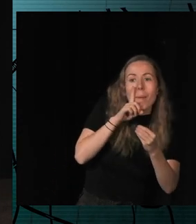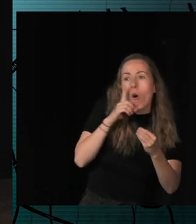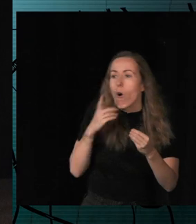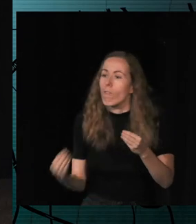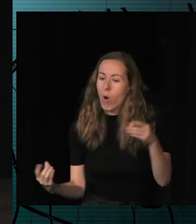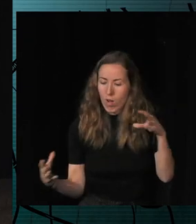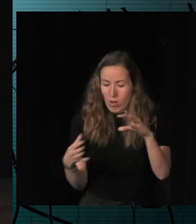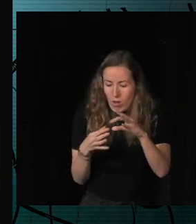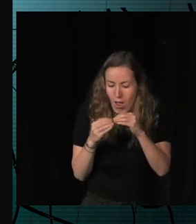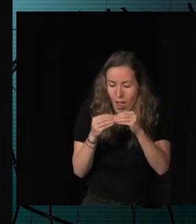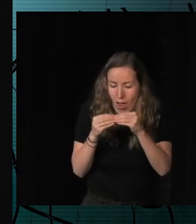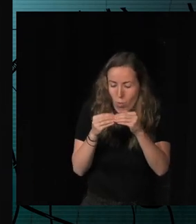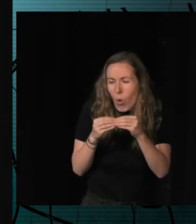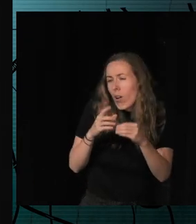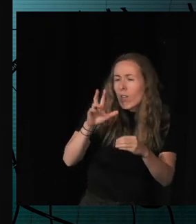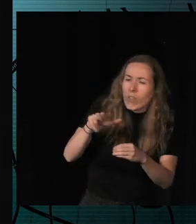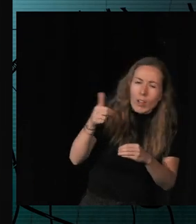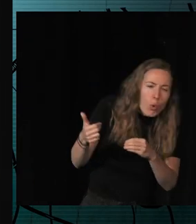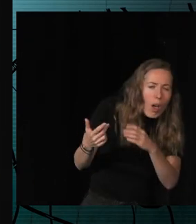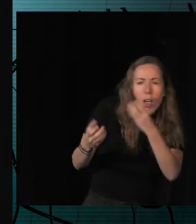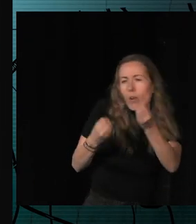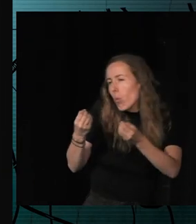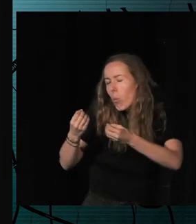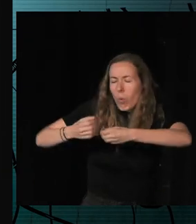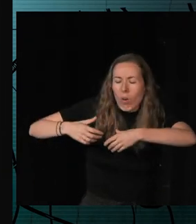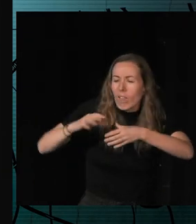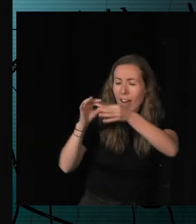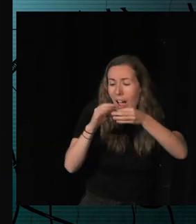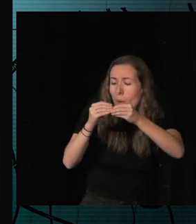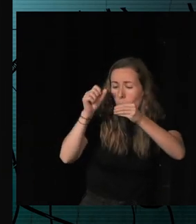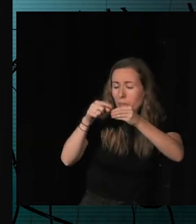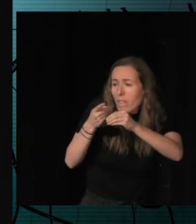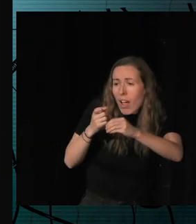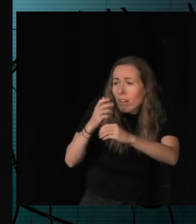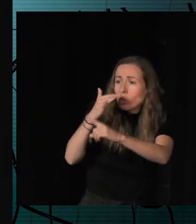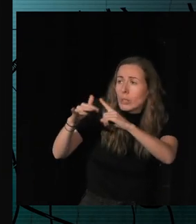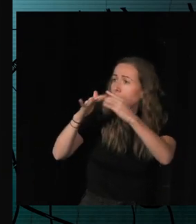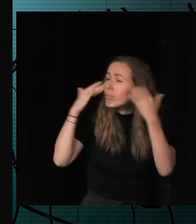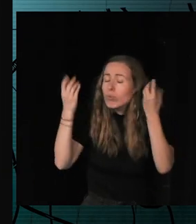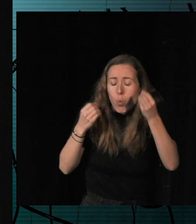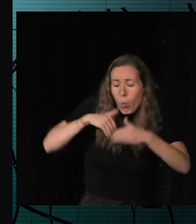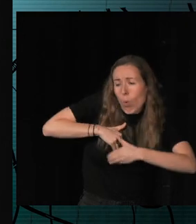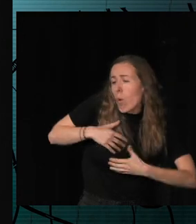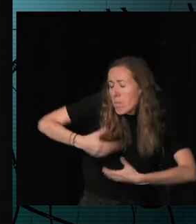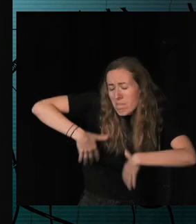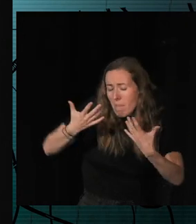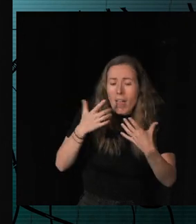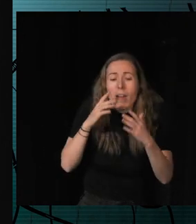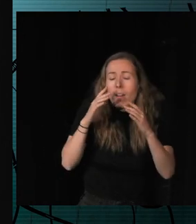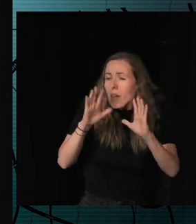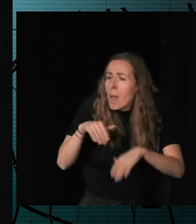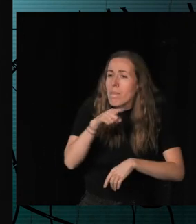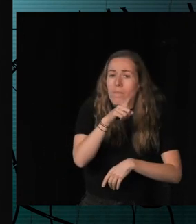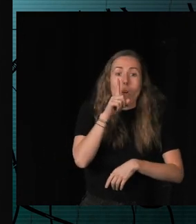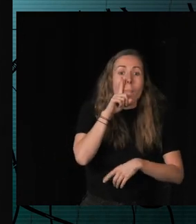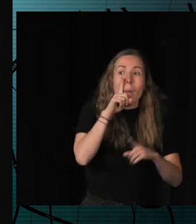euh en partie naturelle en partie construction sociale on peut en discuter mais en tout cas de la pression qu'il y a sur les femmes à justement euh assurer ce rôle bah de